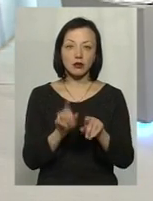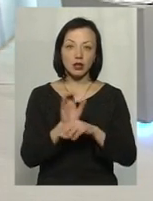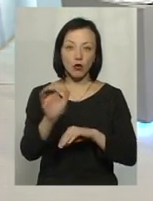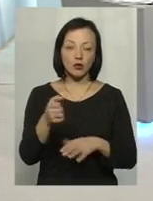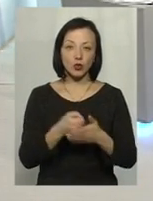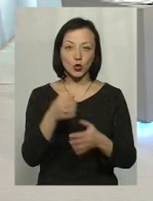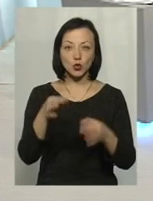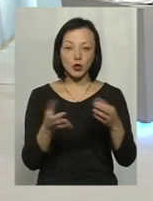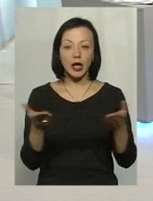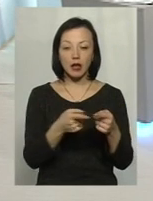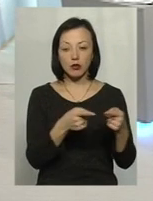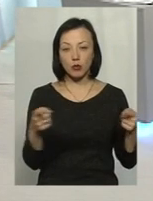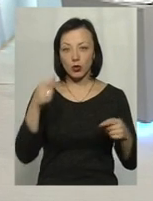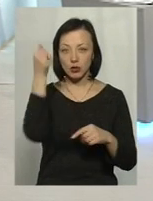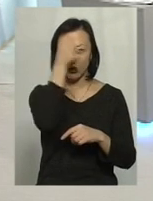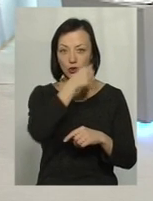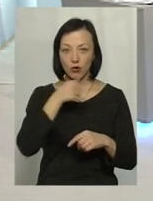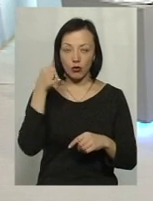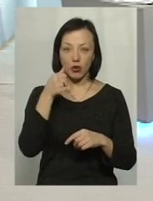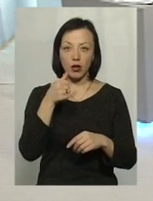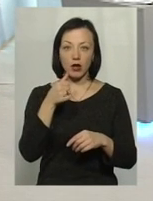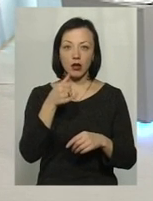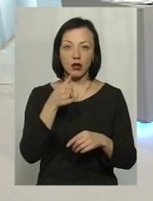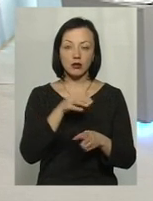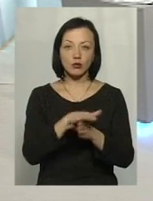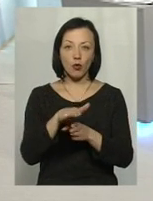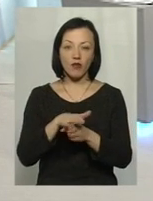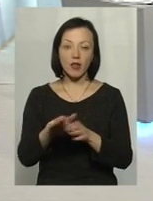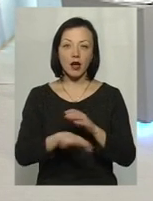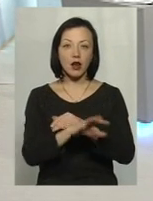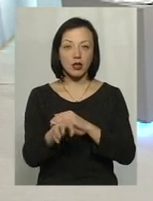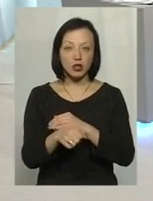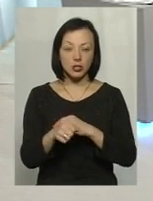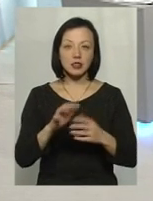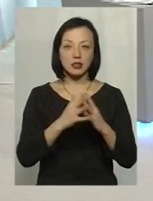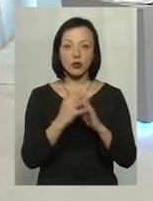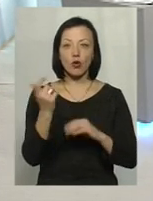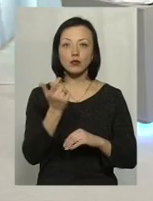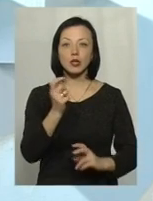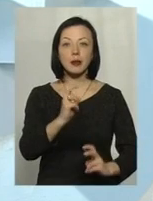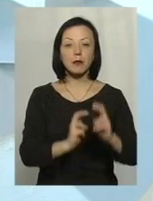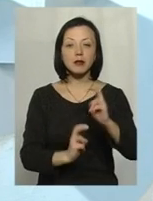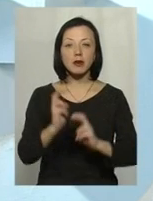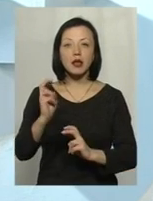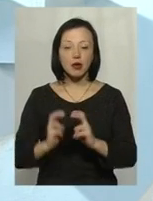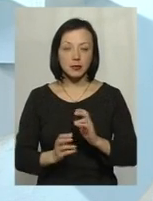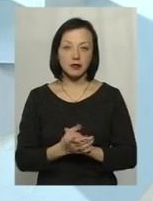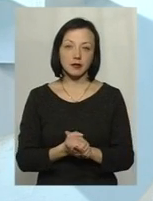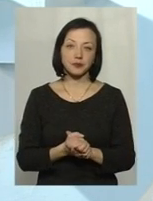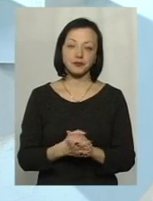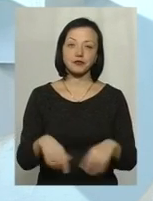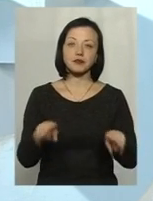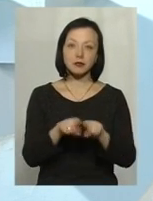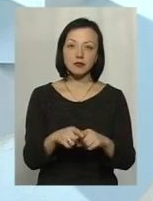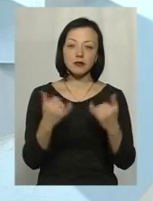суду, які на протязі року скоювали крадіжки сільськогосподарських підприємств. Також